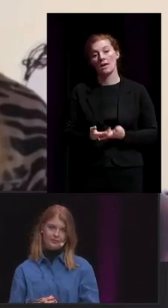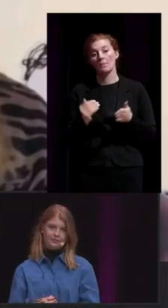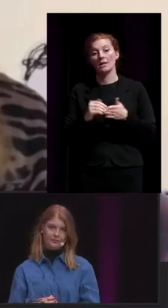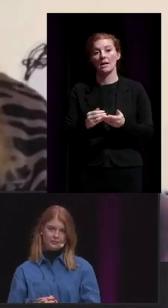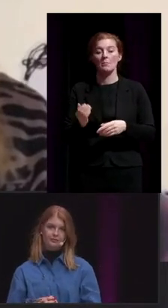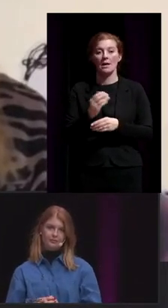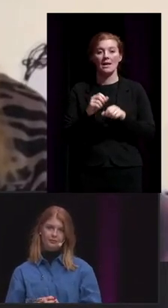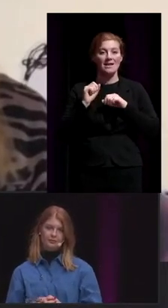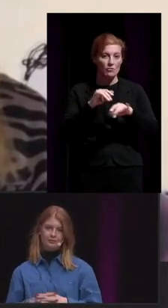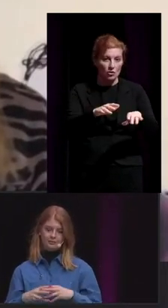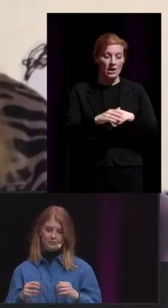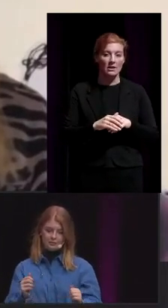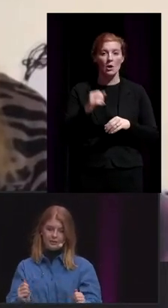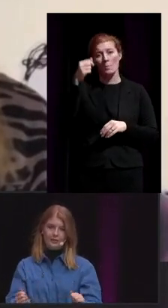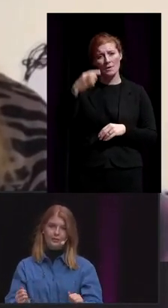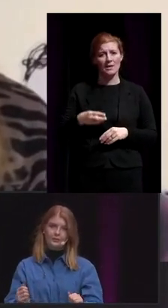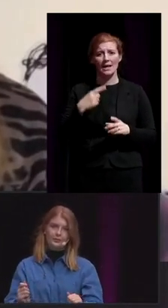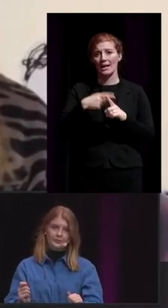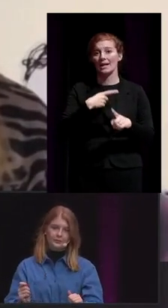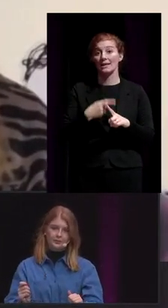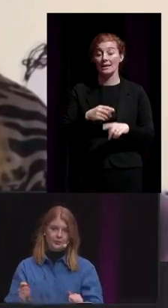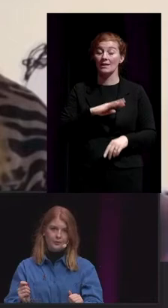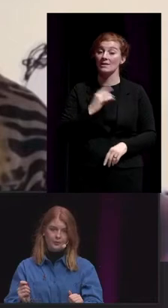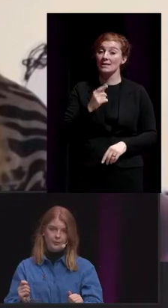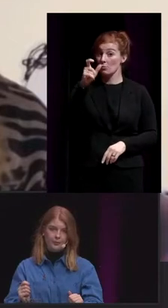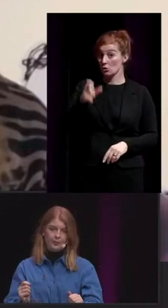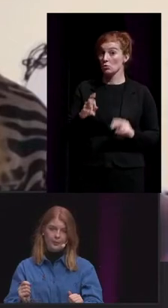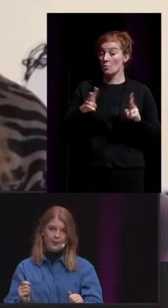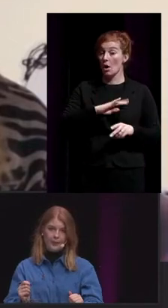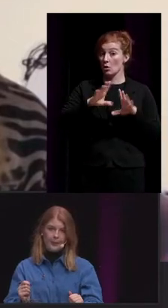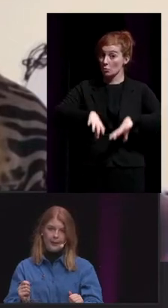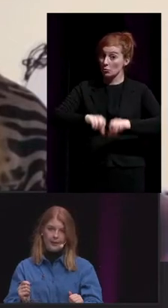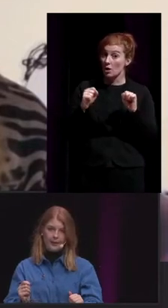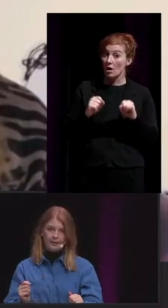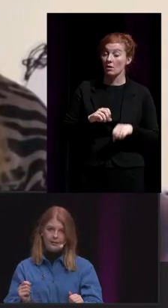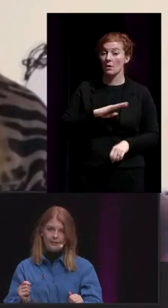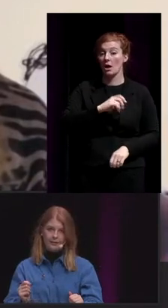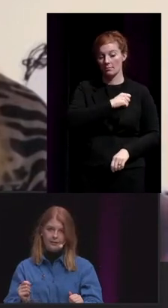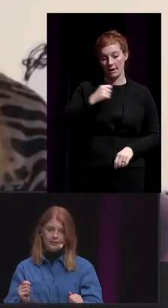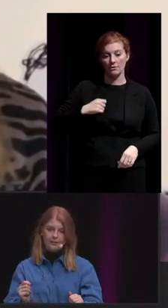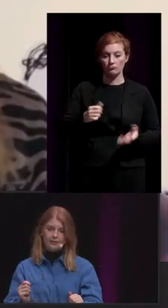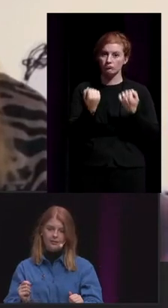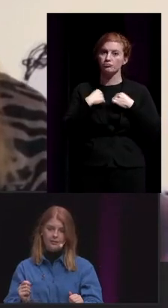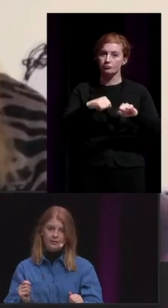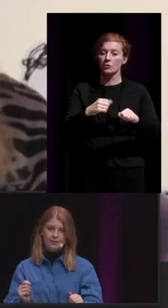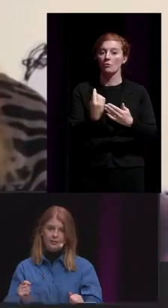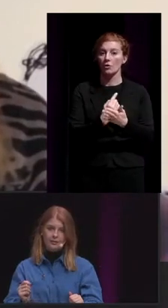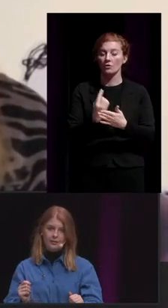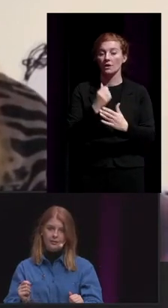prioritera det så att det finns liksom på agendan en person som har uppdraget, det finns ett mandat och förutsättningar att